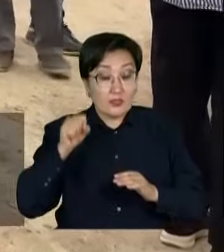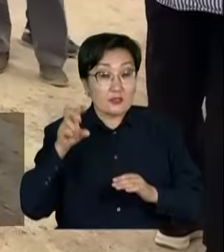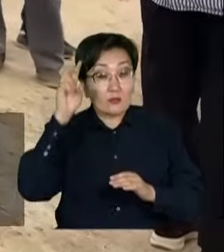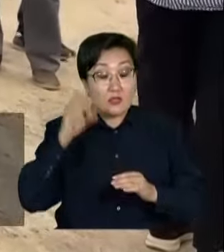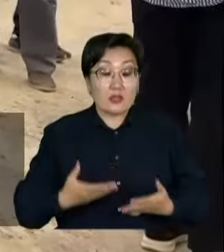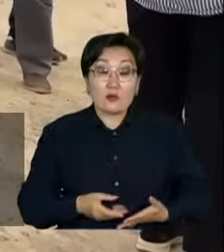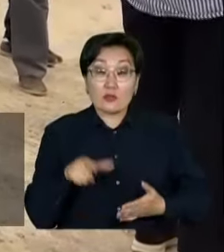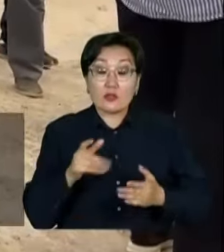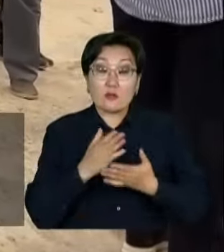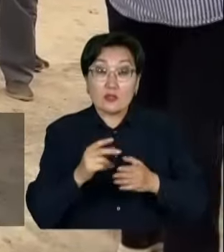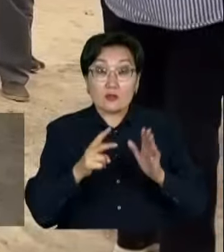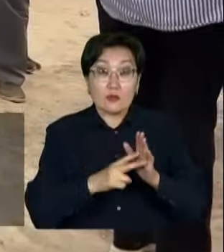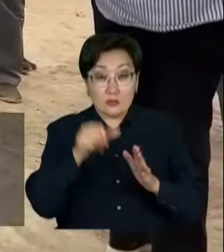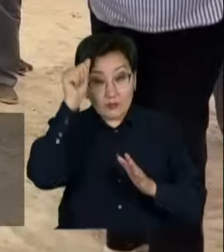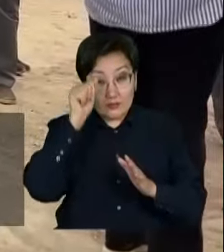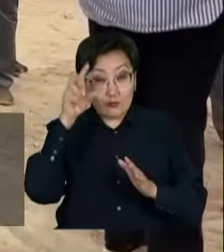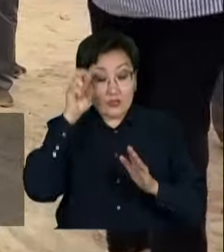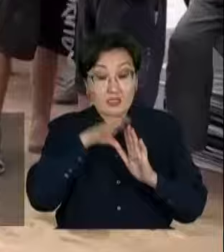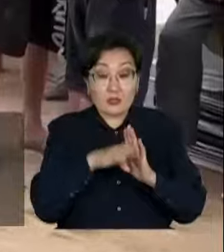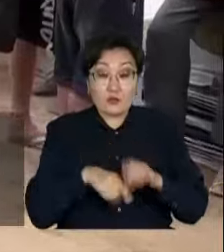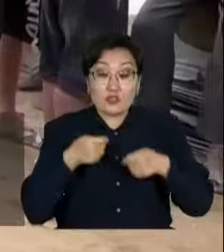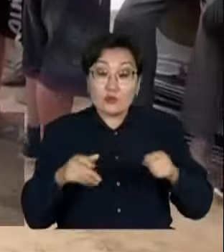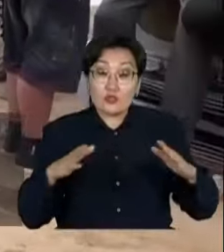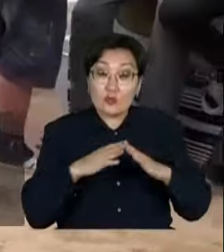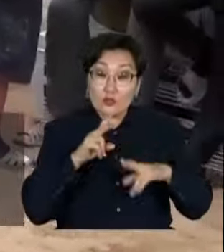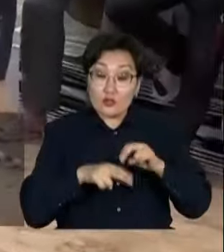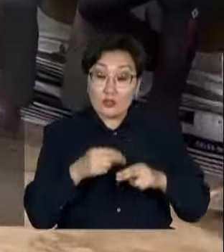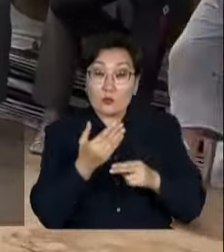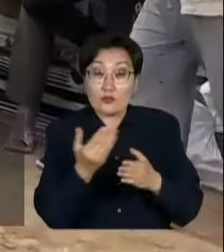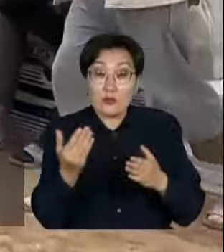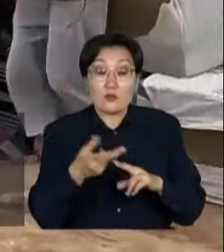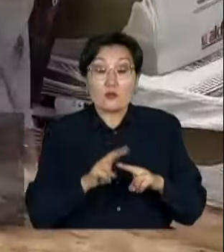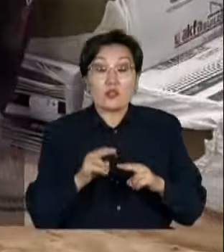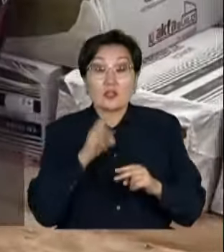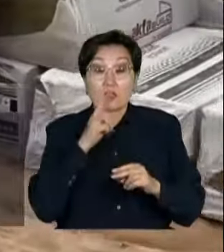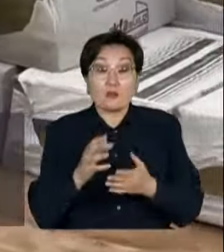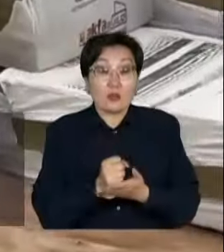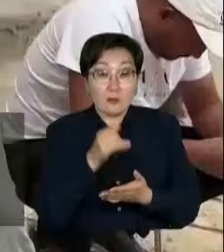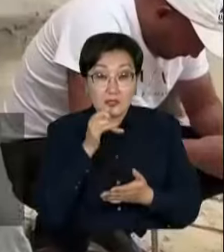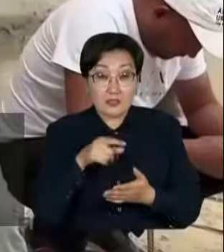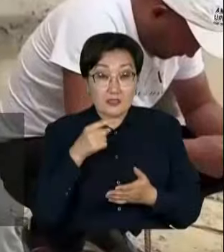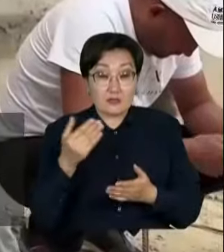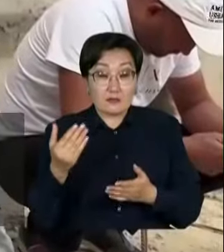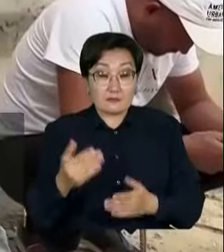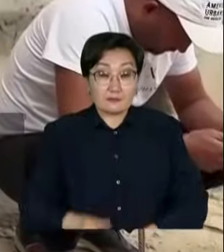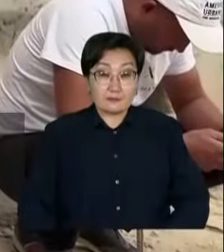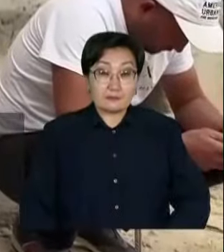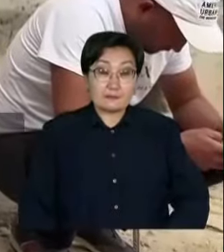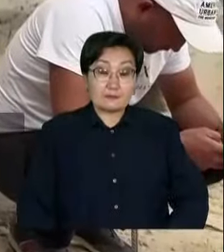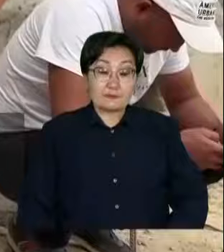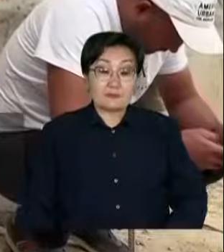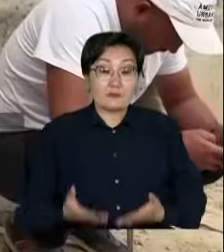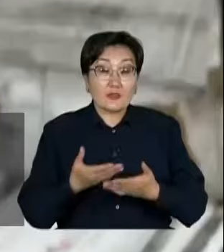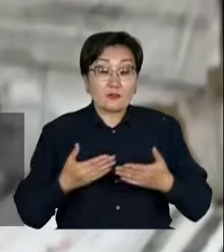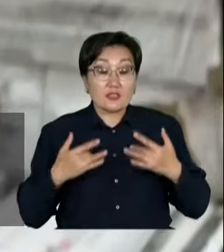бар. 7 ай бойы мемлекеттік бағдарламамен берілетін үйді салған олар сол күйе жалақымызды ала алмадық деп қынжылады.